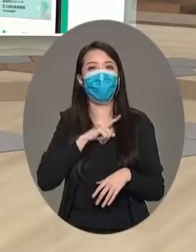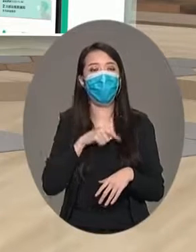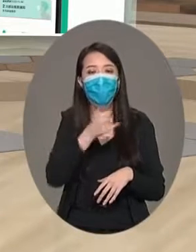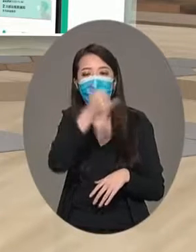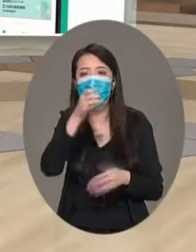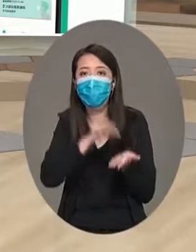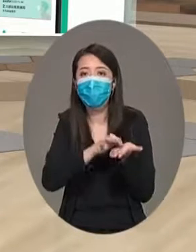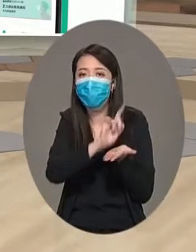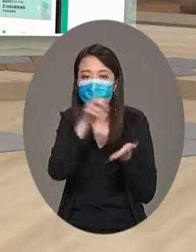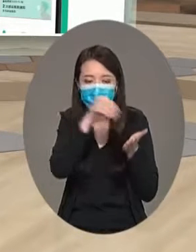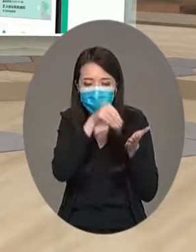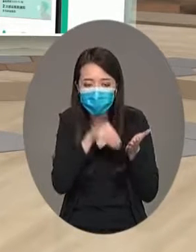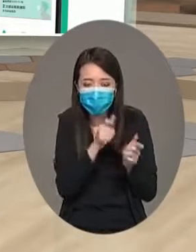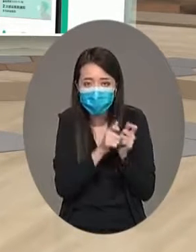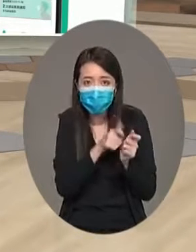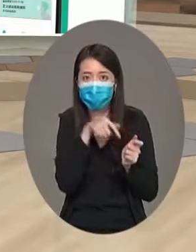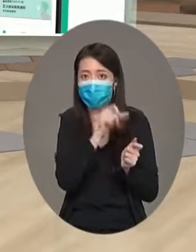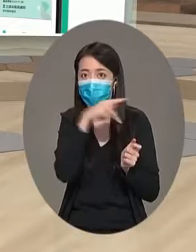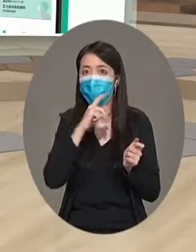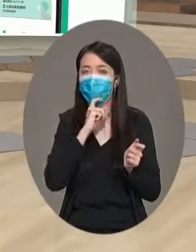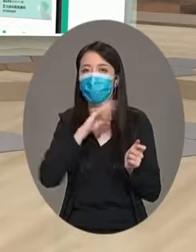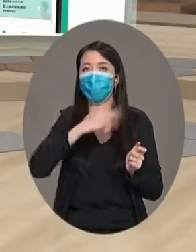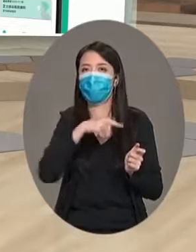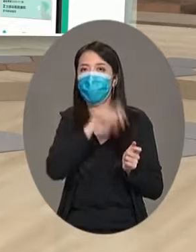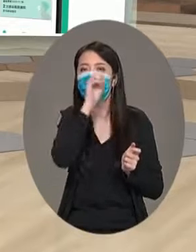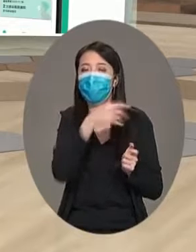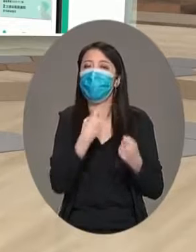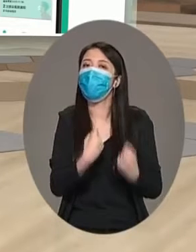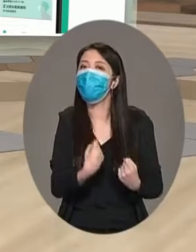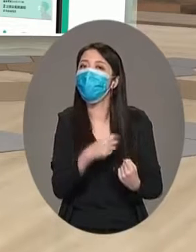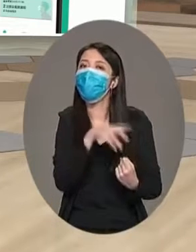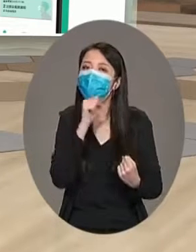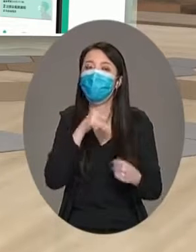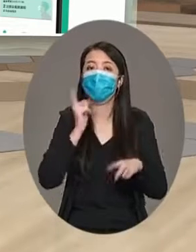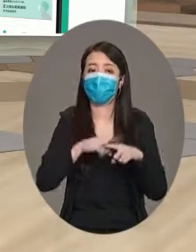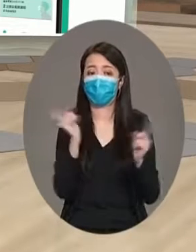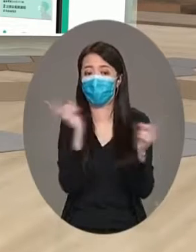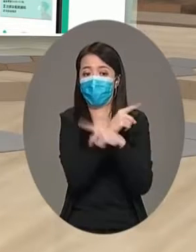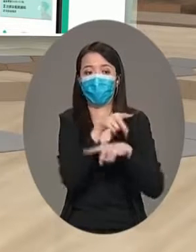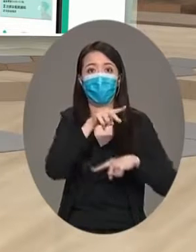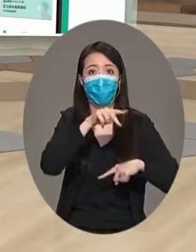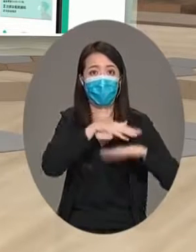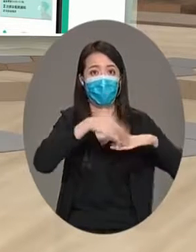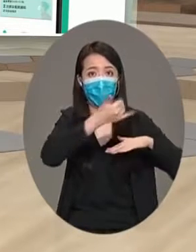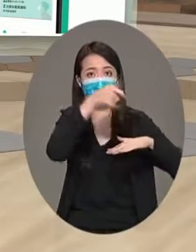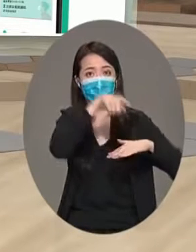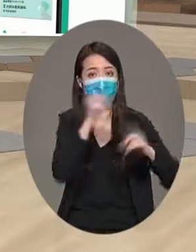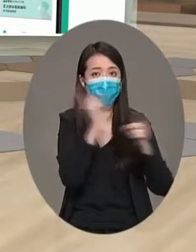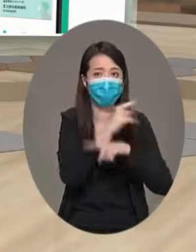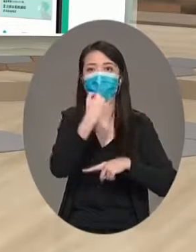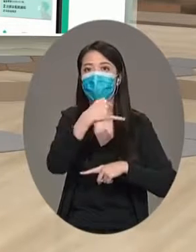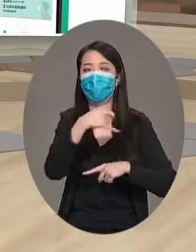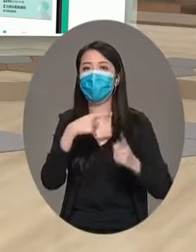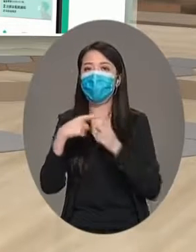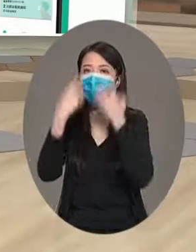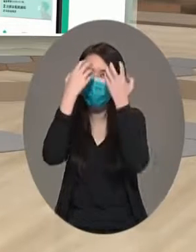蹤的手機軟件，但有聲明說只是用作學術討論用途，不應該取代安心出行。市民如何